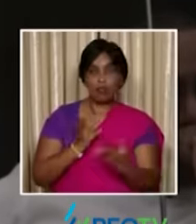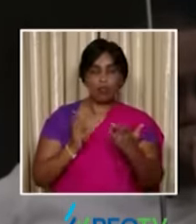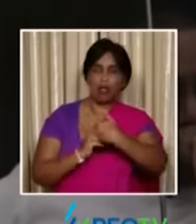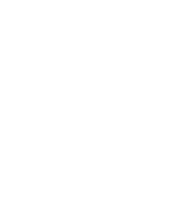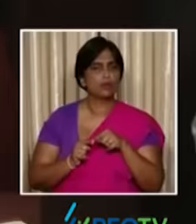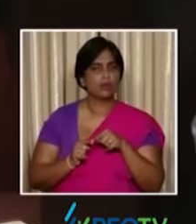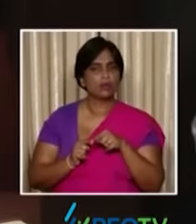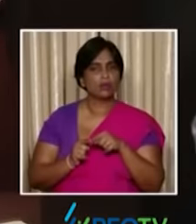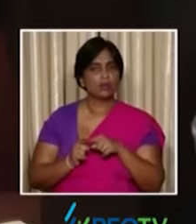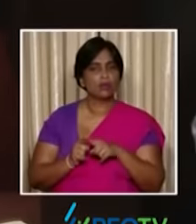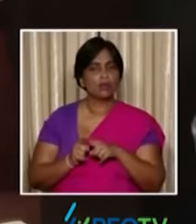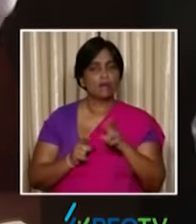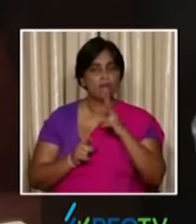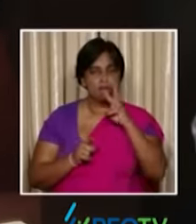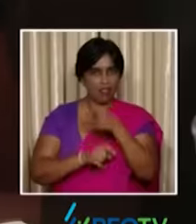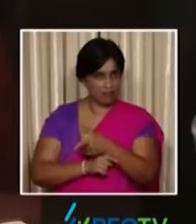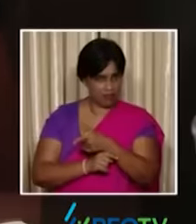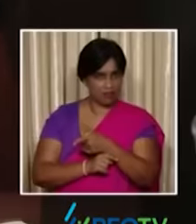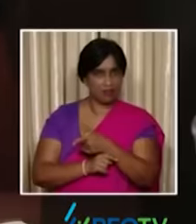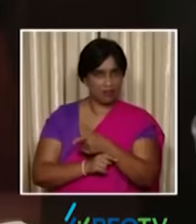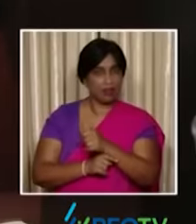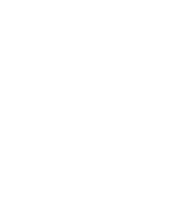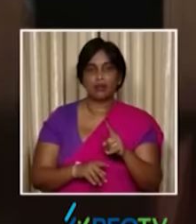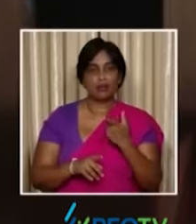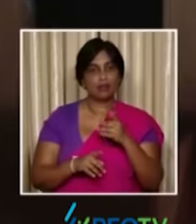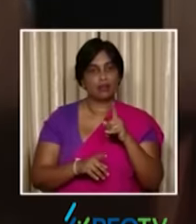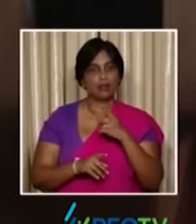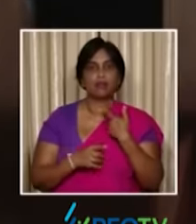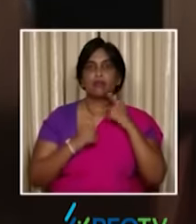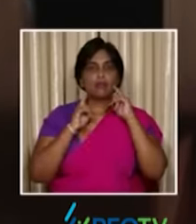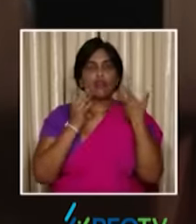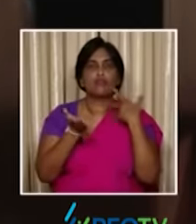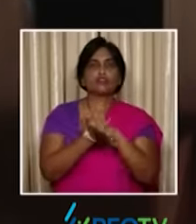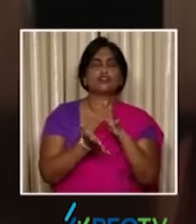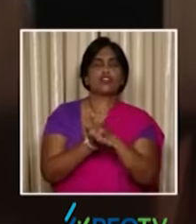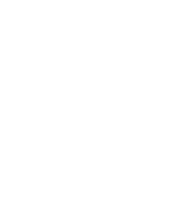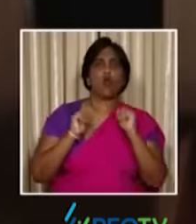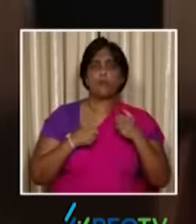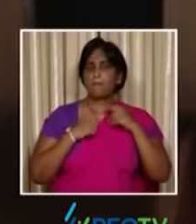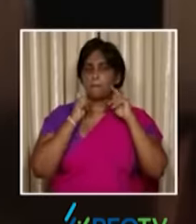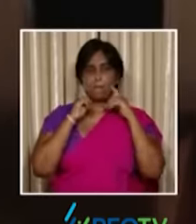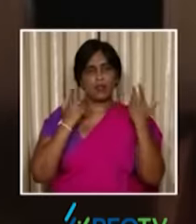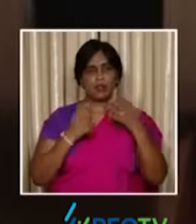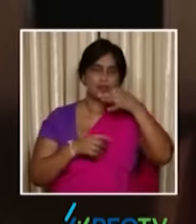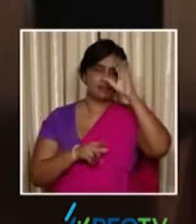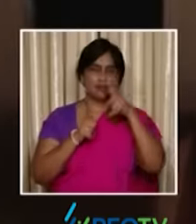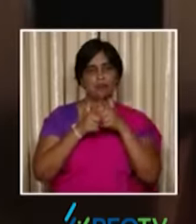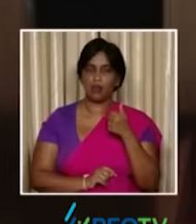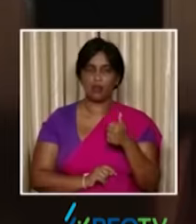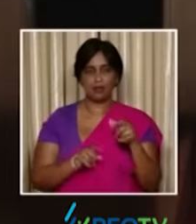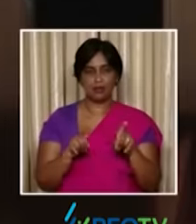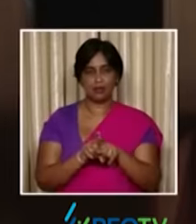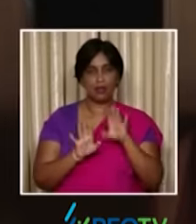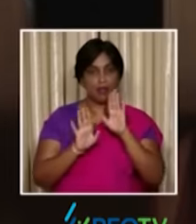අයින් කරනවා කියලා. පච්චබල් වල් කතාවක් නේ කියන්නේ. සුද්ධ සිංහලෙන් කියනවනම් මම දන්නේ නැහැ කොහොමද සතුටු කරන්නේ කියලා. ඒක සිංහල භාෂාවේ තියෙන